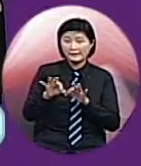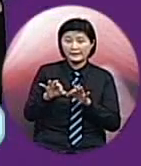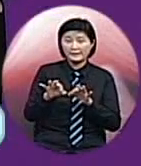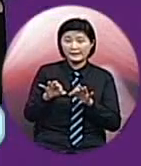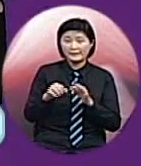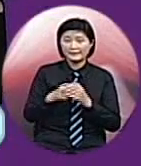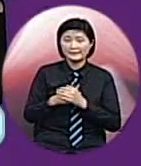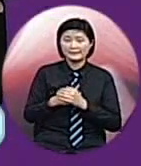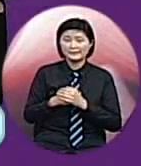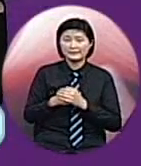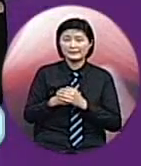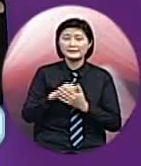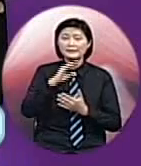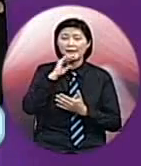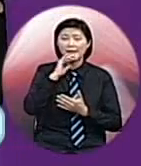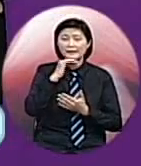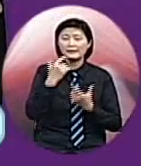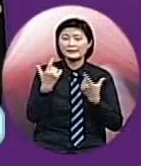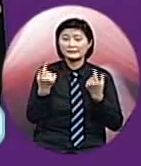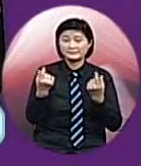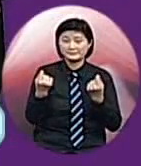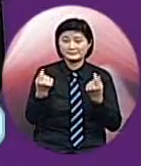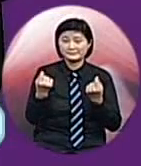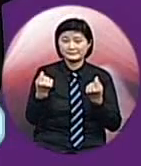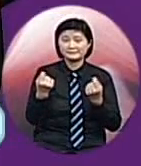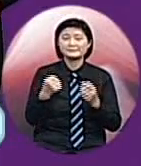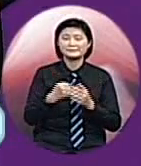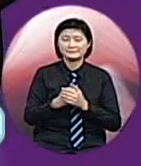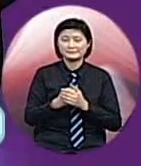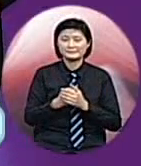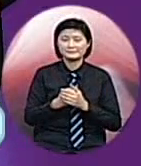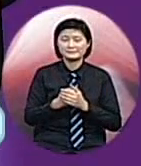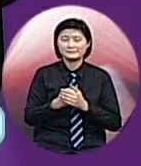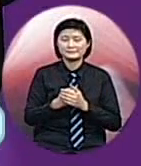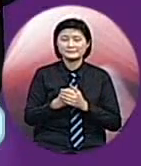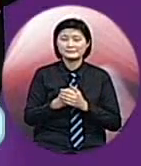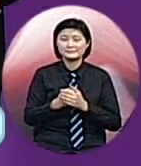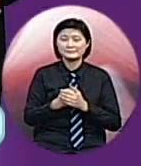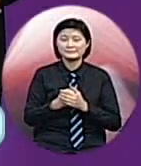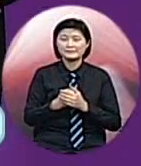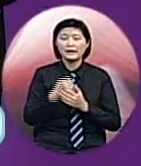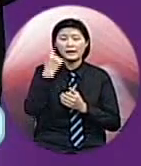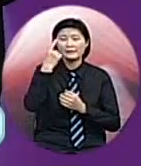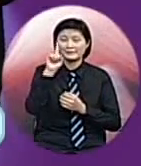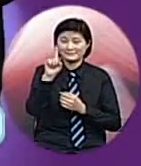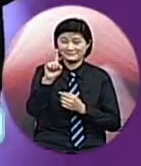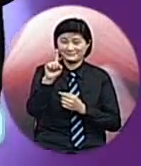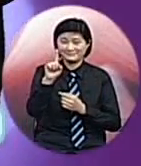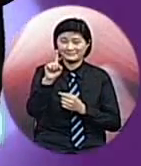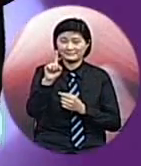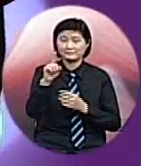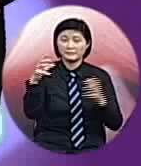그 갑장들끼리요. 갑장끼리? 예. 그 1년 그 한 달에 한 번씩 예. 참석해 가지고